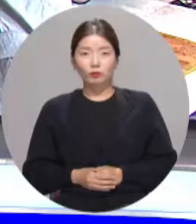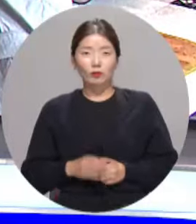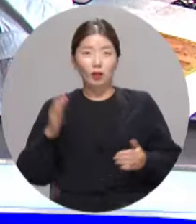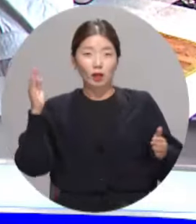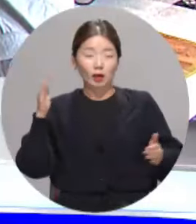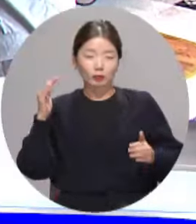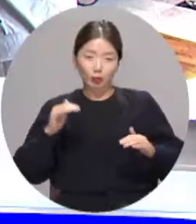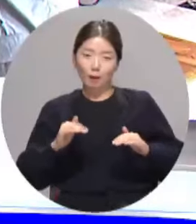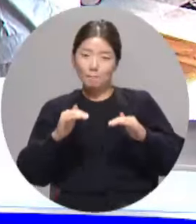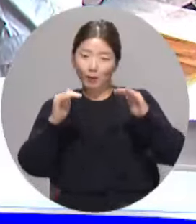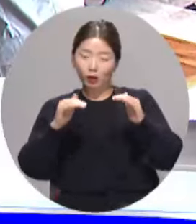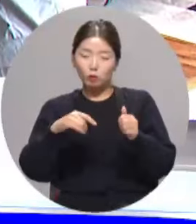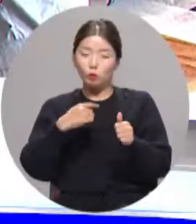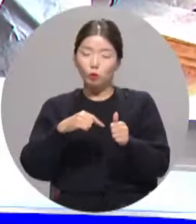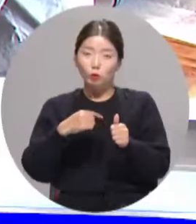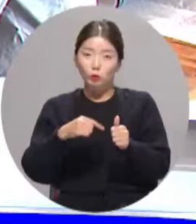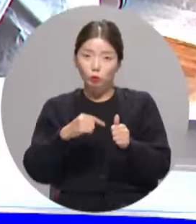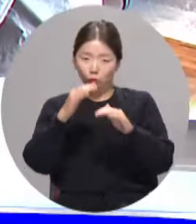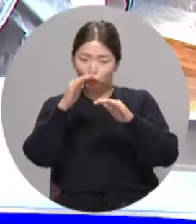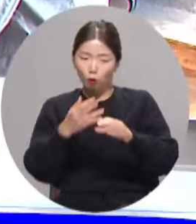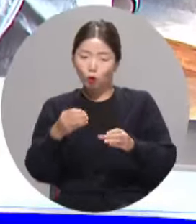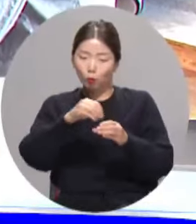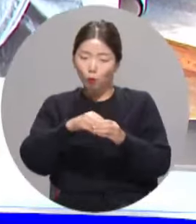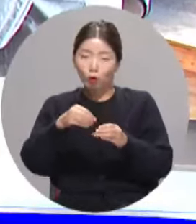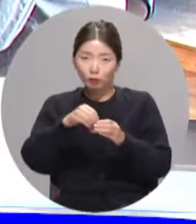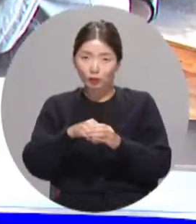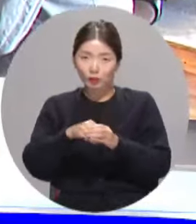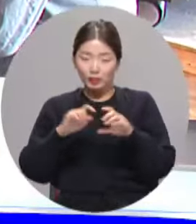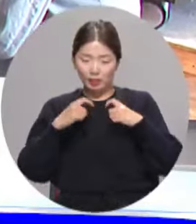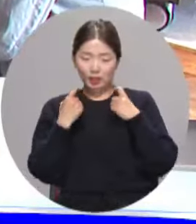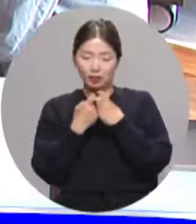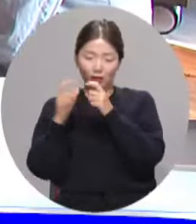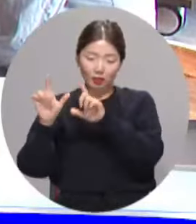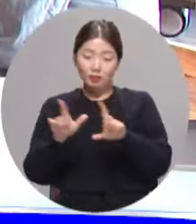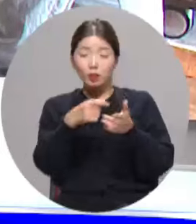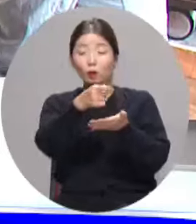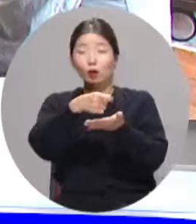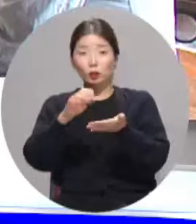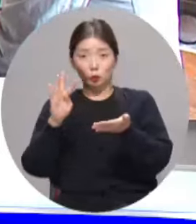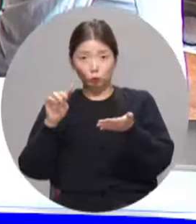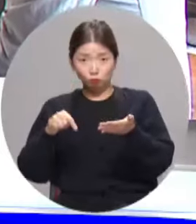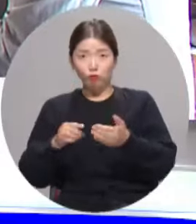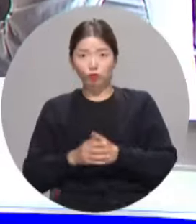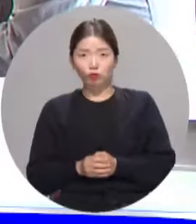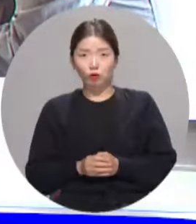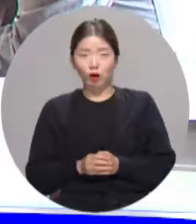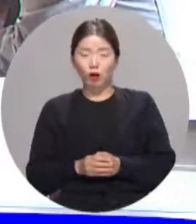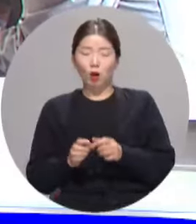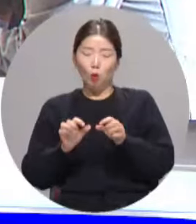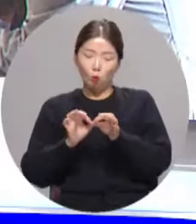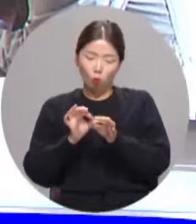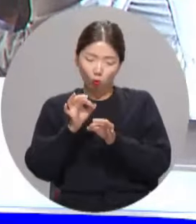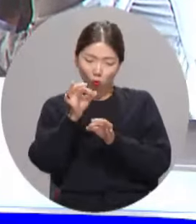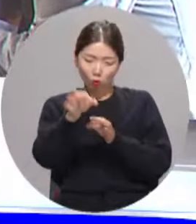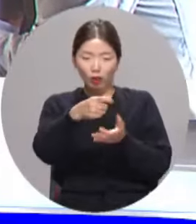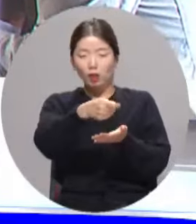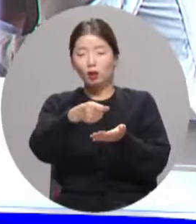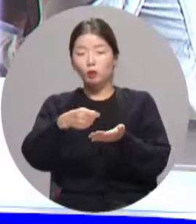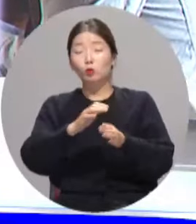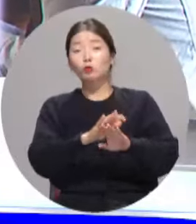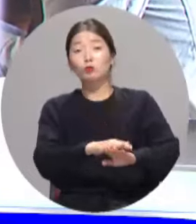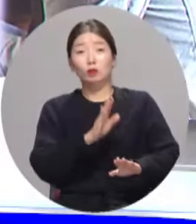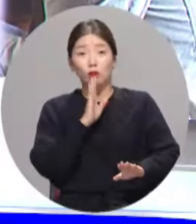학생의 성장과 학습 과정이 오롯이 담겨 있는 개인 생활기록부는 실은 반영구 국가 기록물에